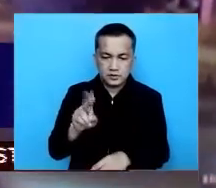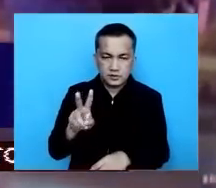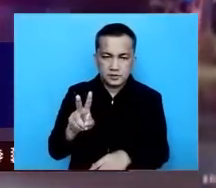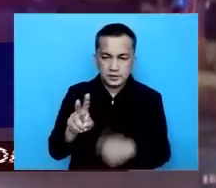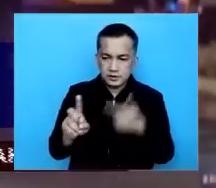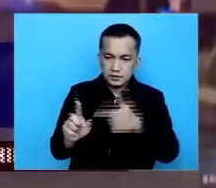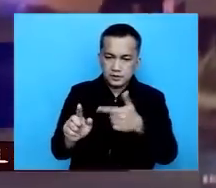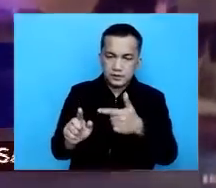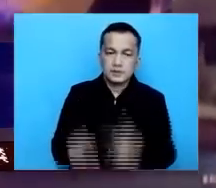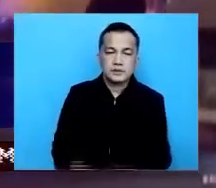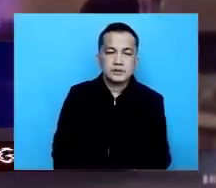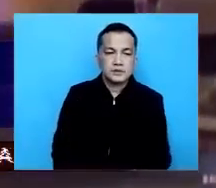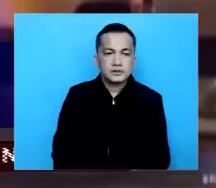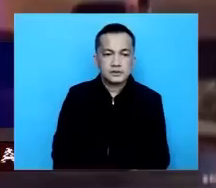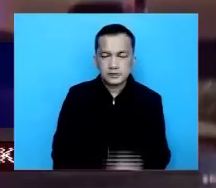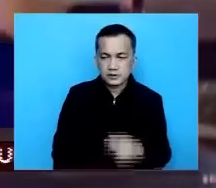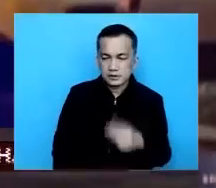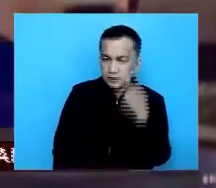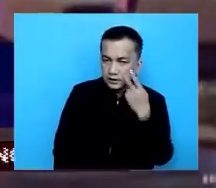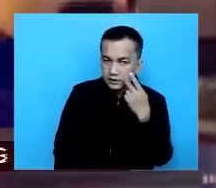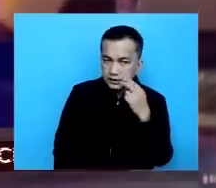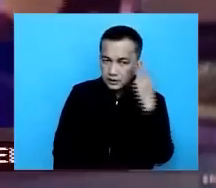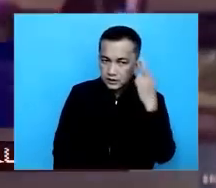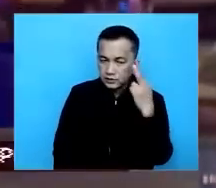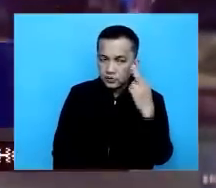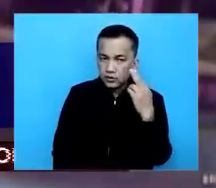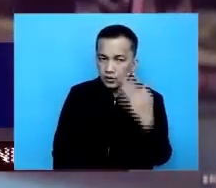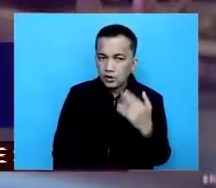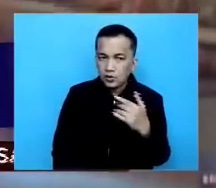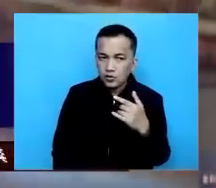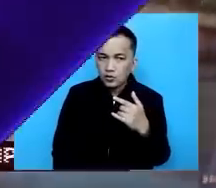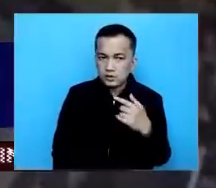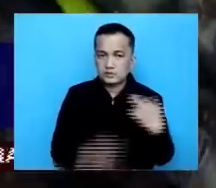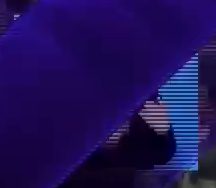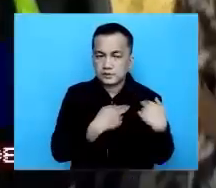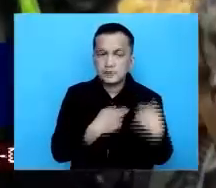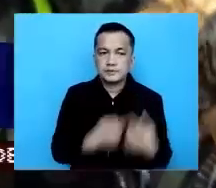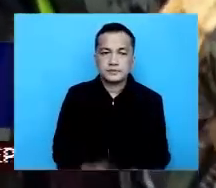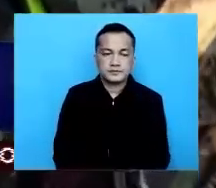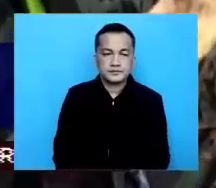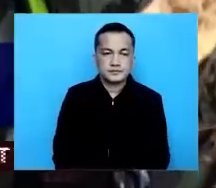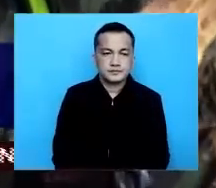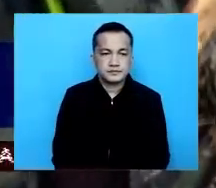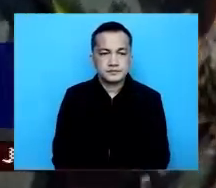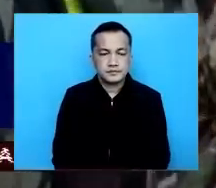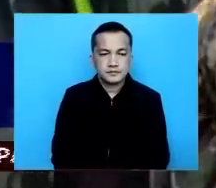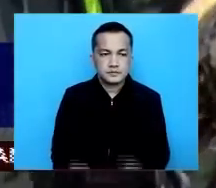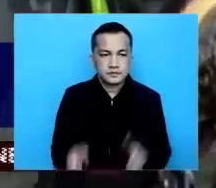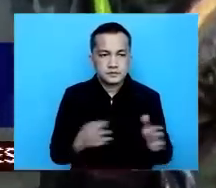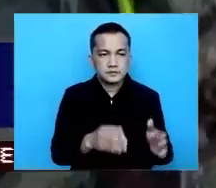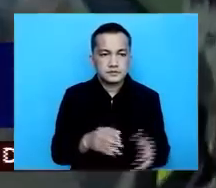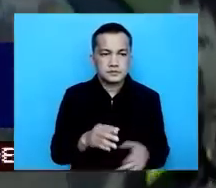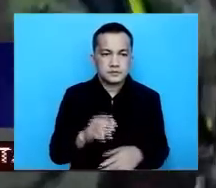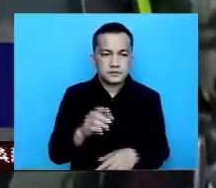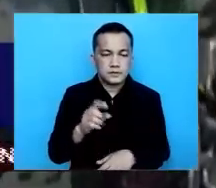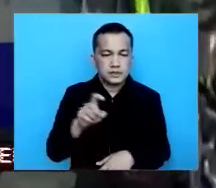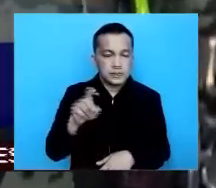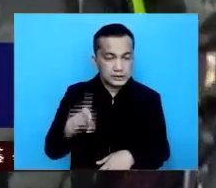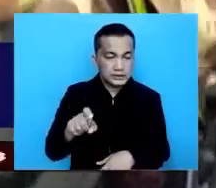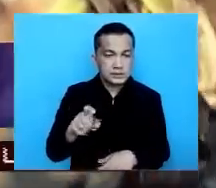tambangan. Inaalam pa ang motibo sa krimen at kung sino ang nasa likod nito. At kuha naman niyan sa Texas sa